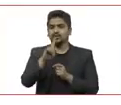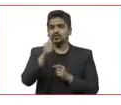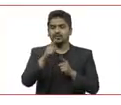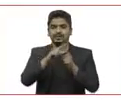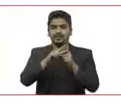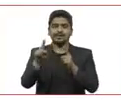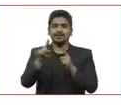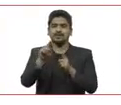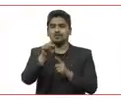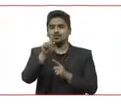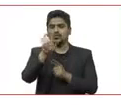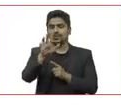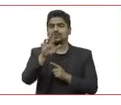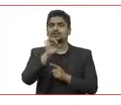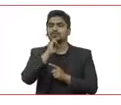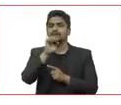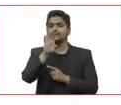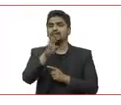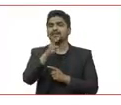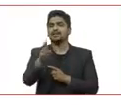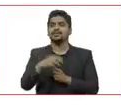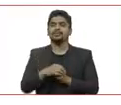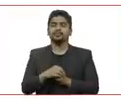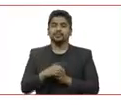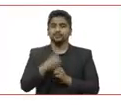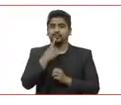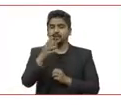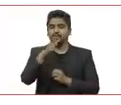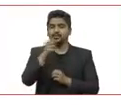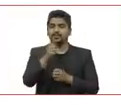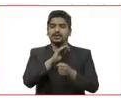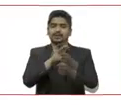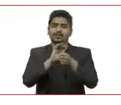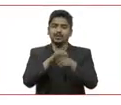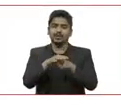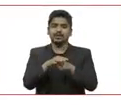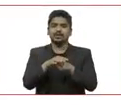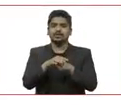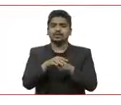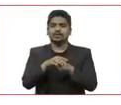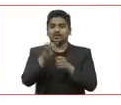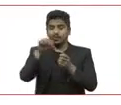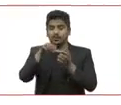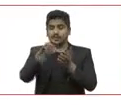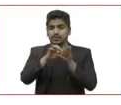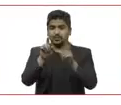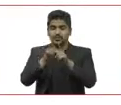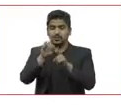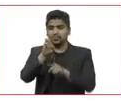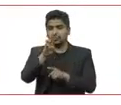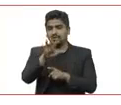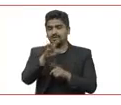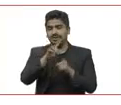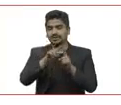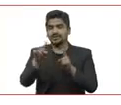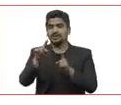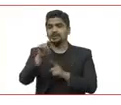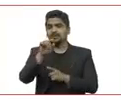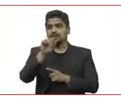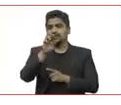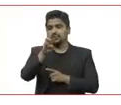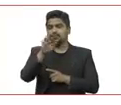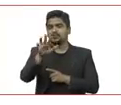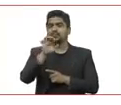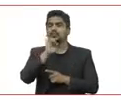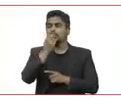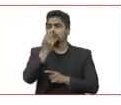देखि 19 वर्षका 4 जना रहेका थिए भने सबैभन्दा बढी हिस्सा यो पटकमा पनि 35 देखि 39 वर्षसम्ममा रहेको